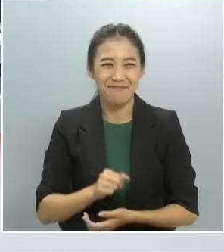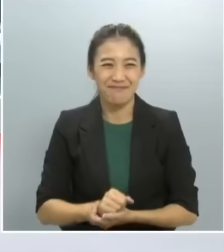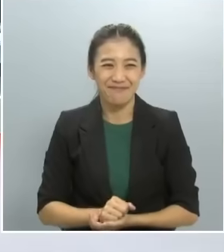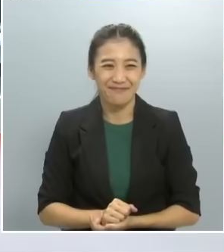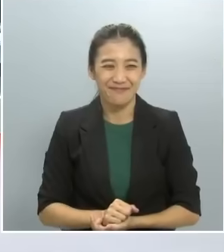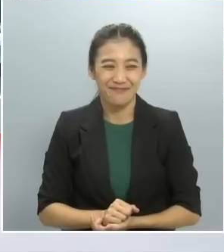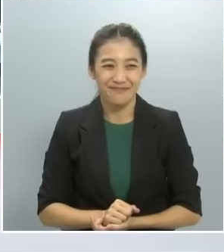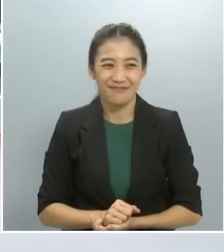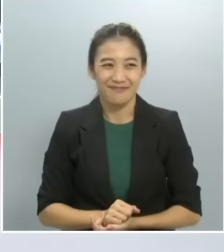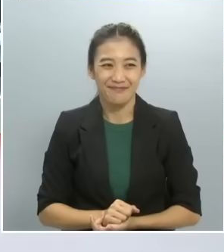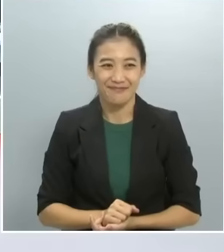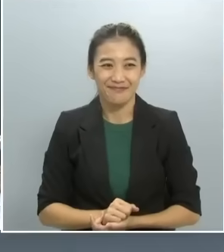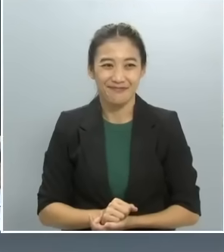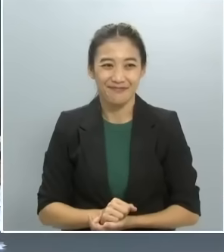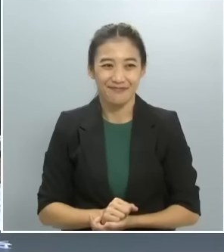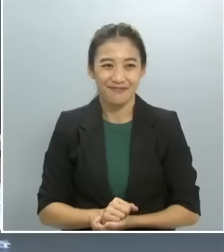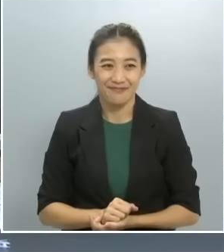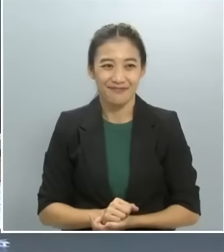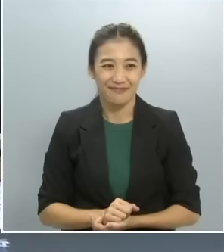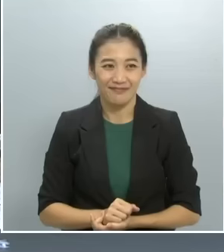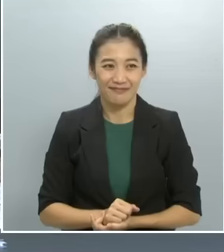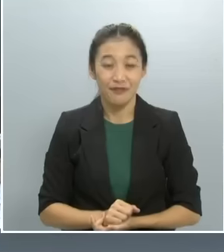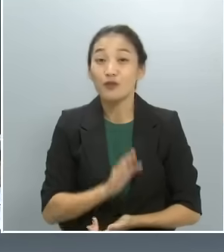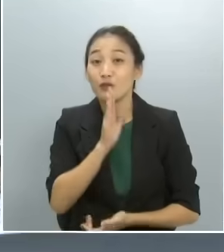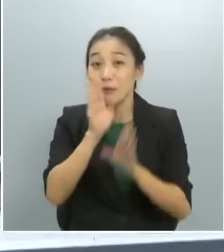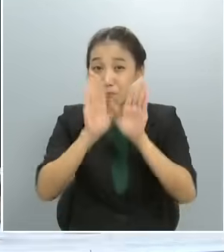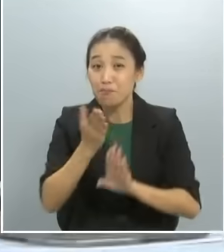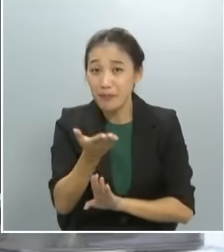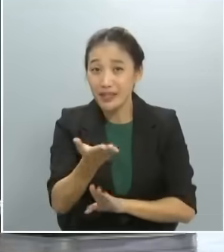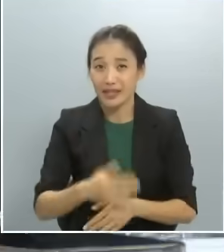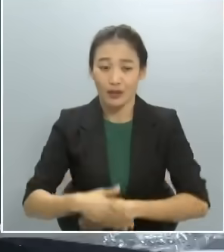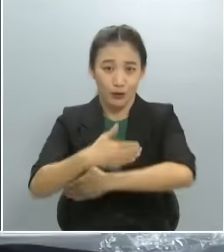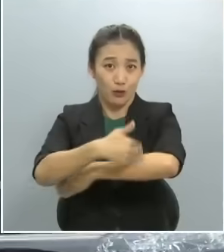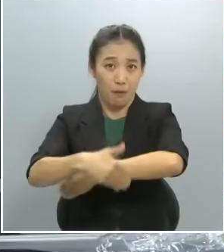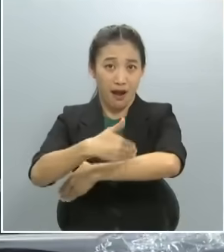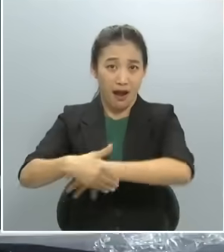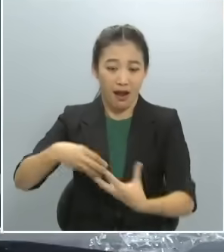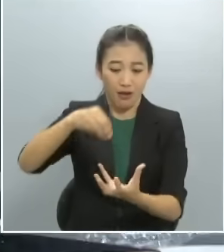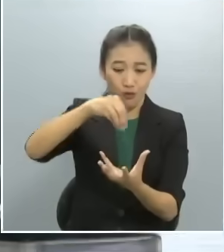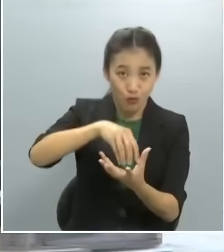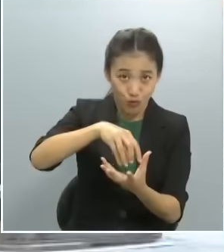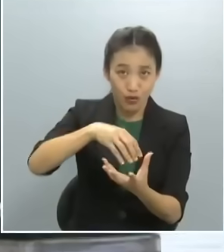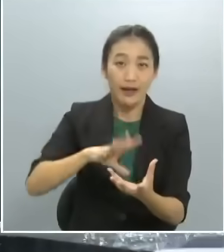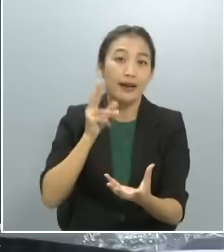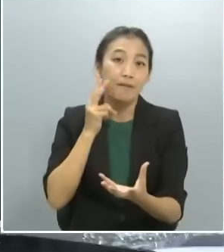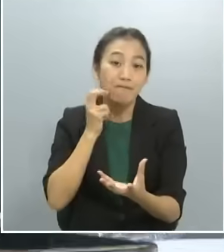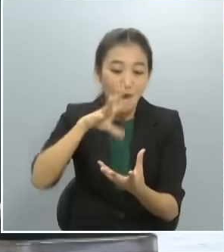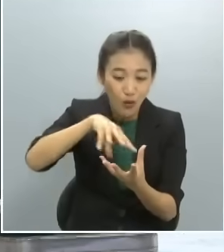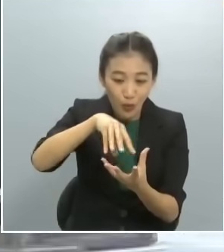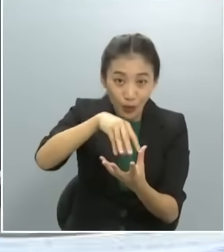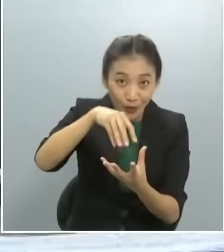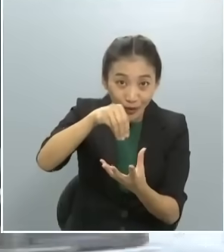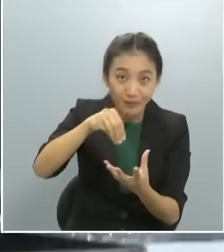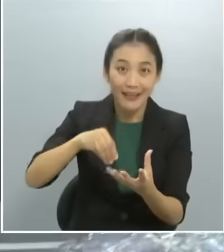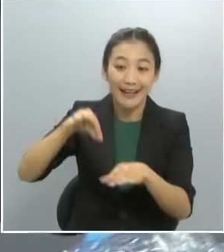นี่ถ้าอย่างนี้นี่ๆๆเป็นอย่างนี้เป็นปังแล้วก็มีชายมีชาไทยแล้วก็เป็นน้ำแข็งใส่อย่างนี้นี่